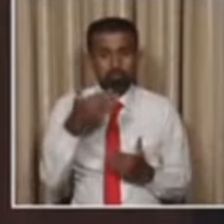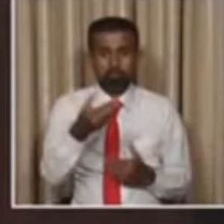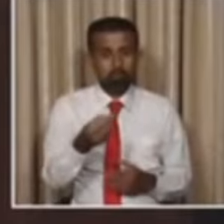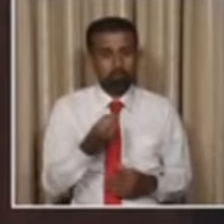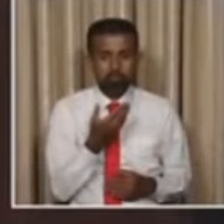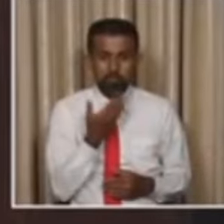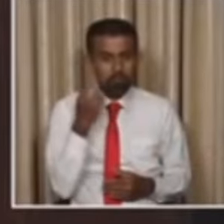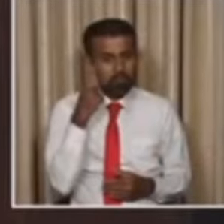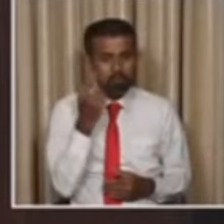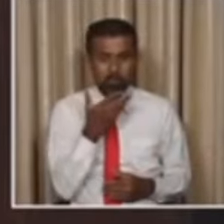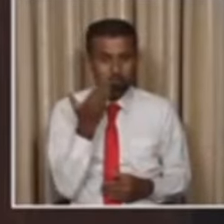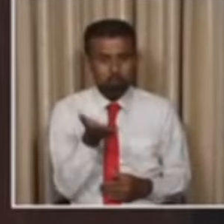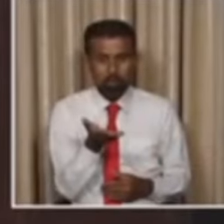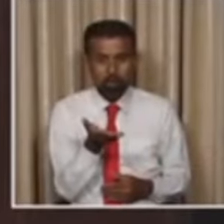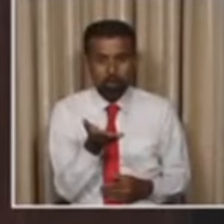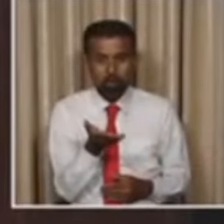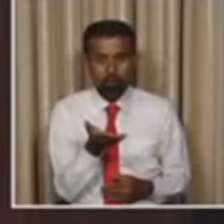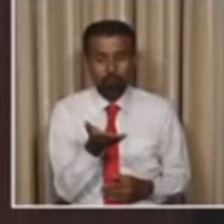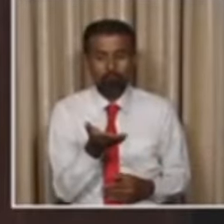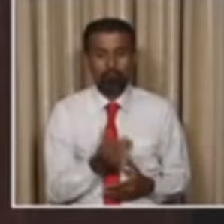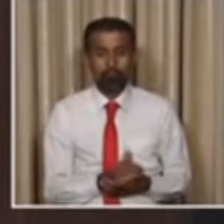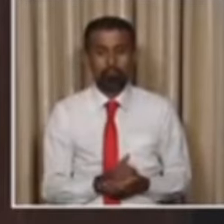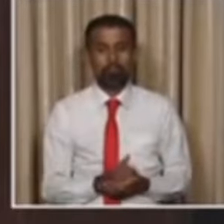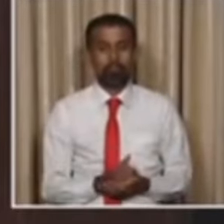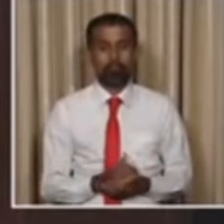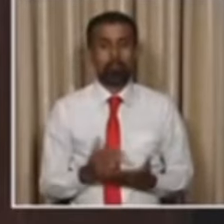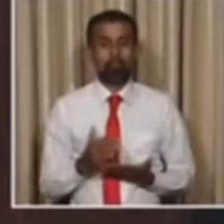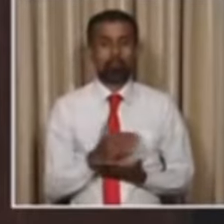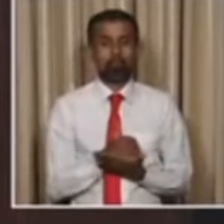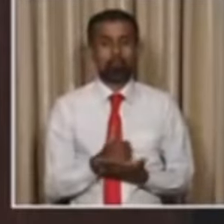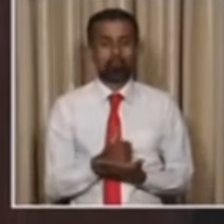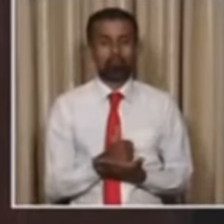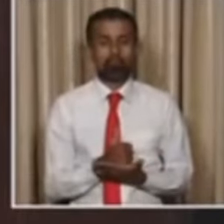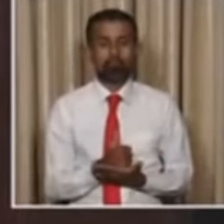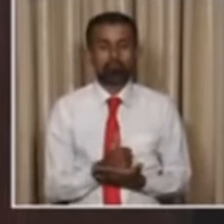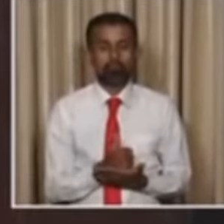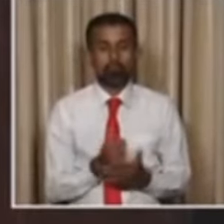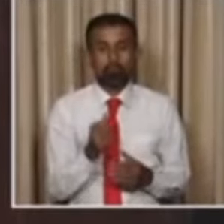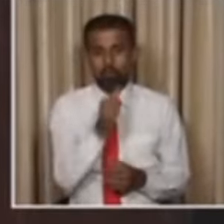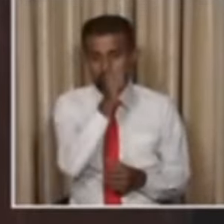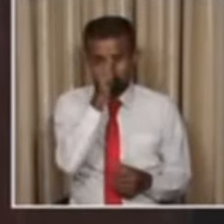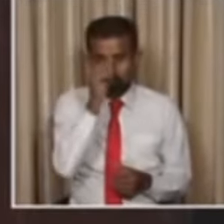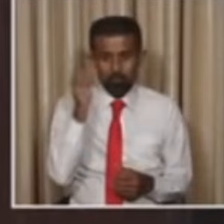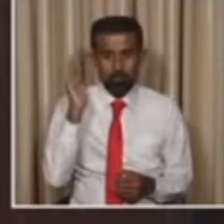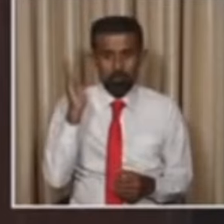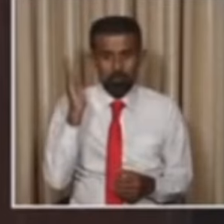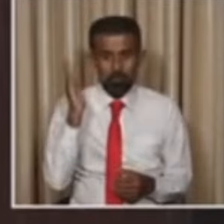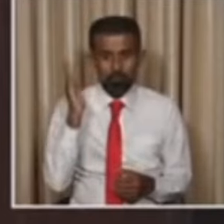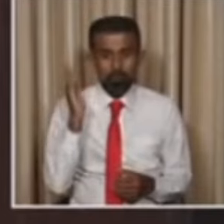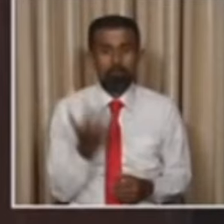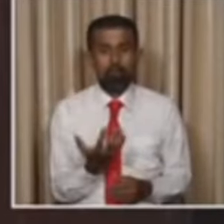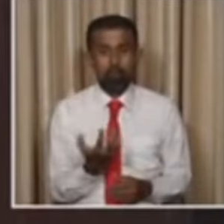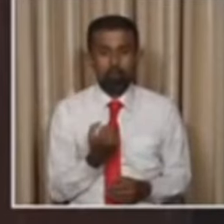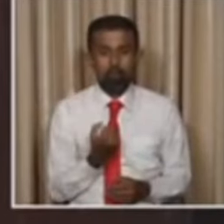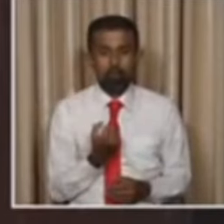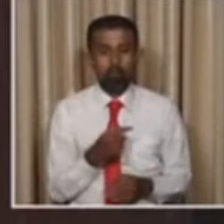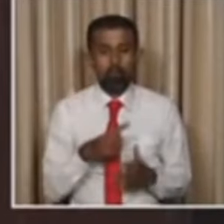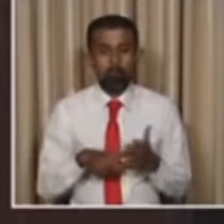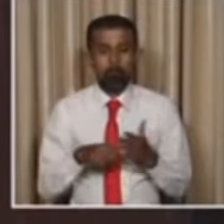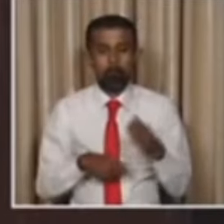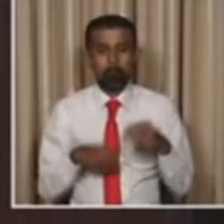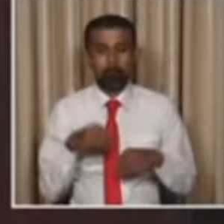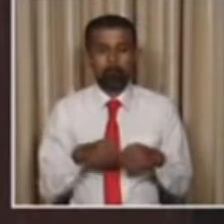පුළුවන්ද? ඒ නිසා තමයි මේ සියලු දෙනාම දැන් කාදිනල් මැතිතුමා උන්වහන්සේට ඕනකම තියෙන්නේ මේ දේශපාලන පක්ෂ